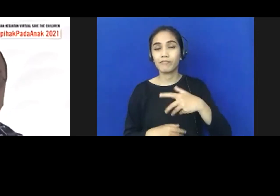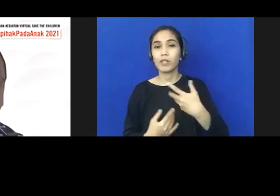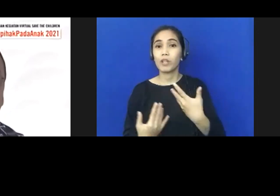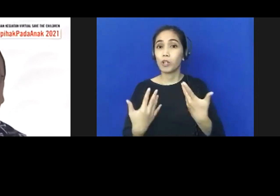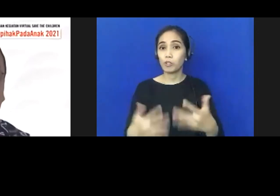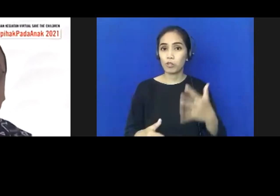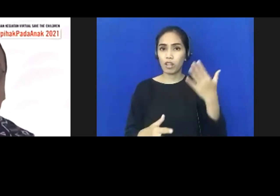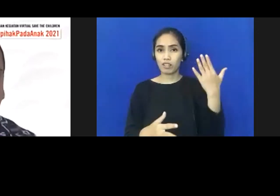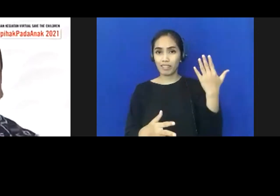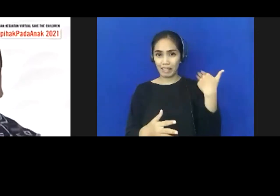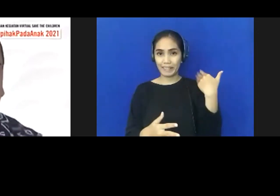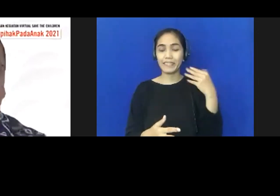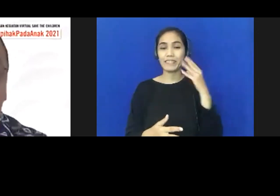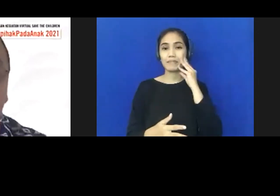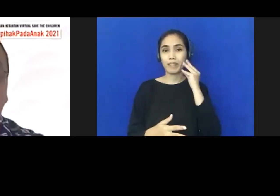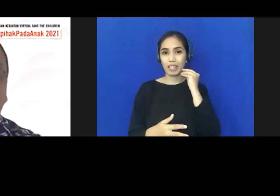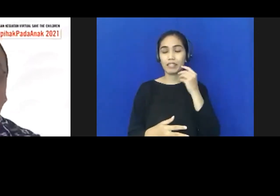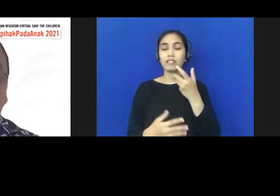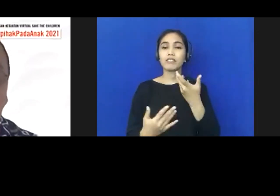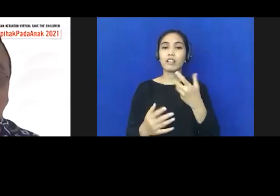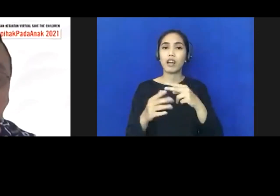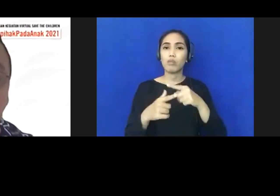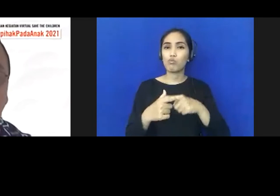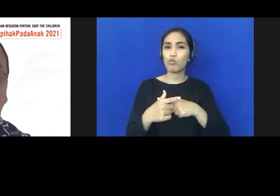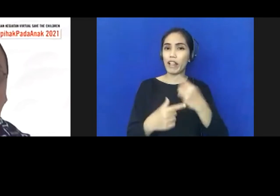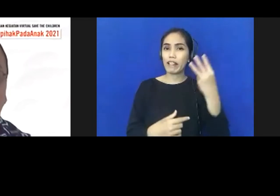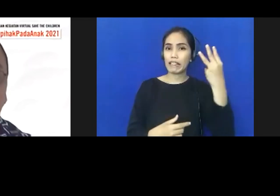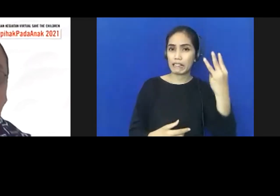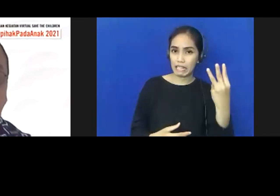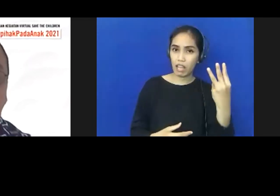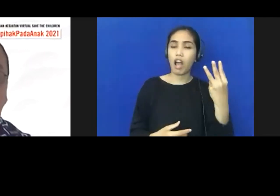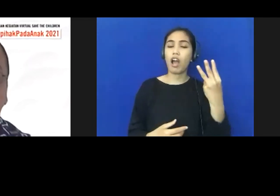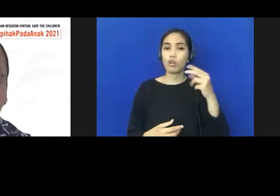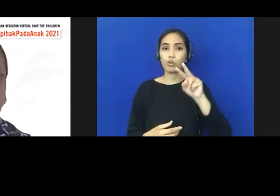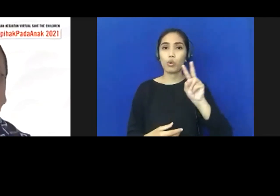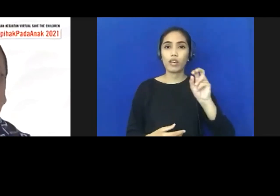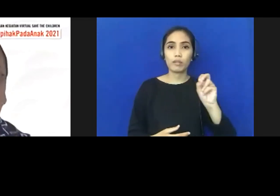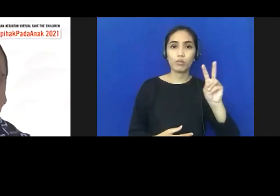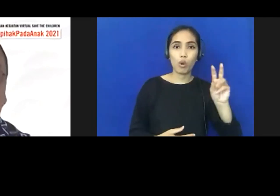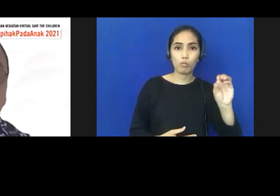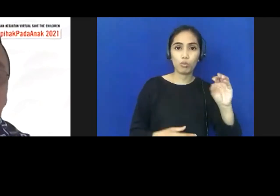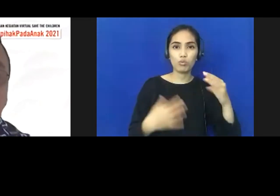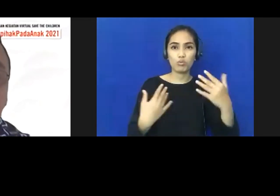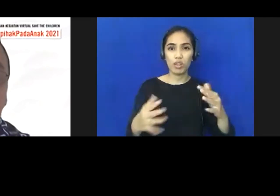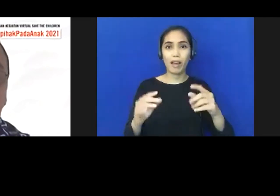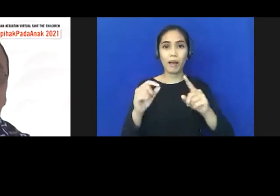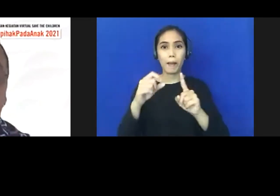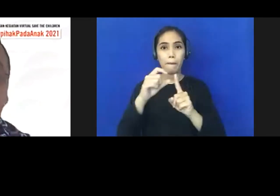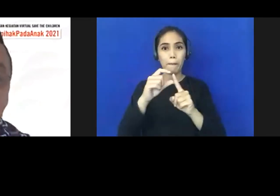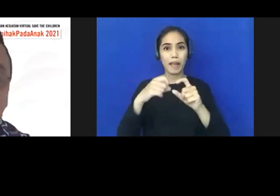alami bersama ya, mungkin semenjak Maret 2020 gitu loh, bahwa kita sudah mengalami pandemi ya,